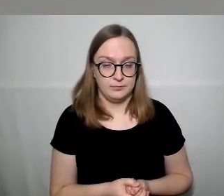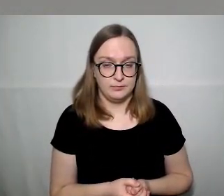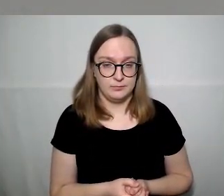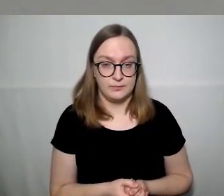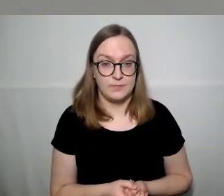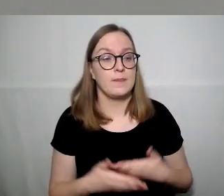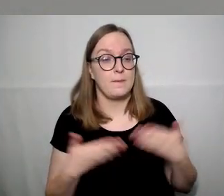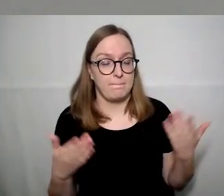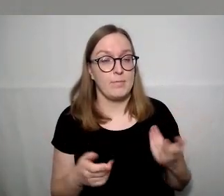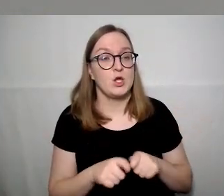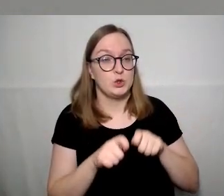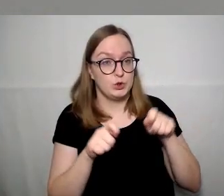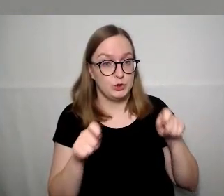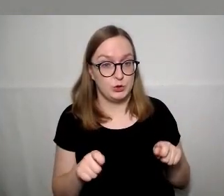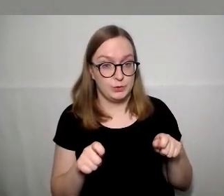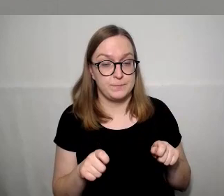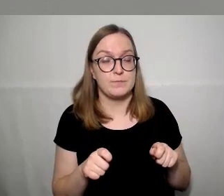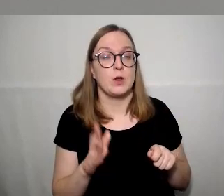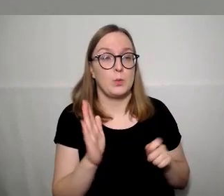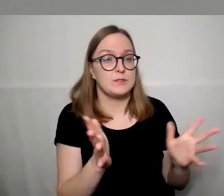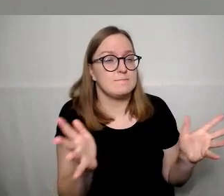Tai visų pirma, skatinsime